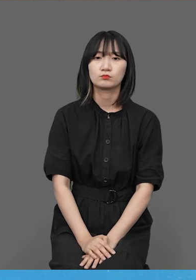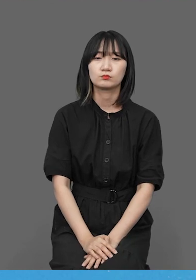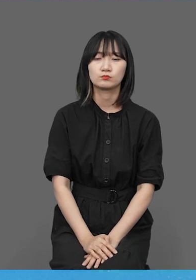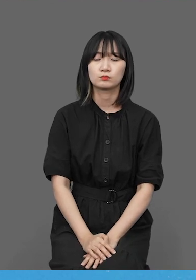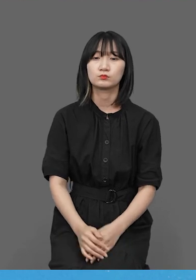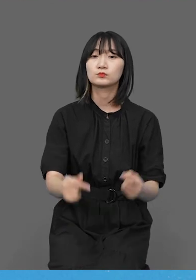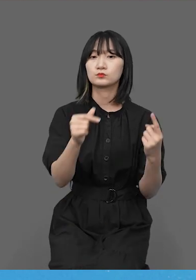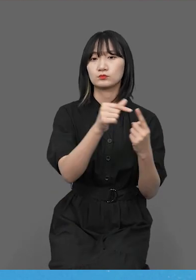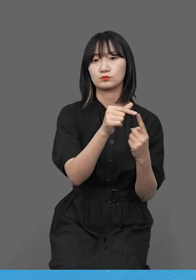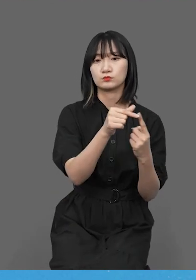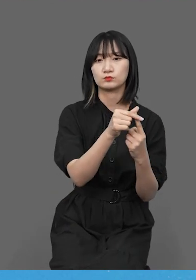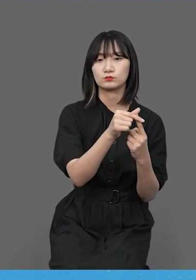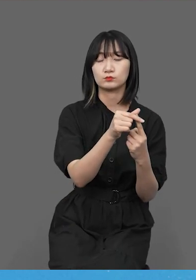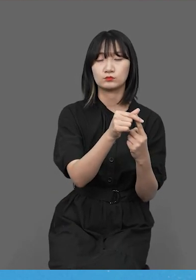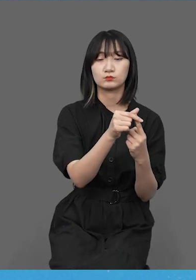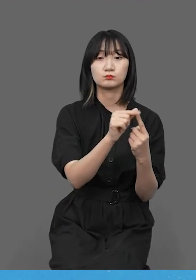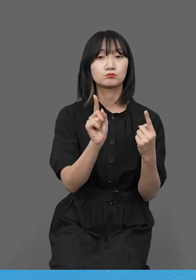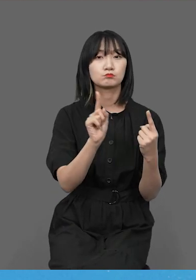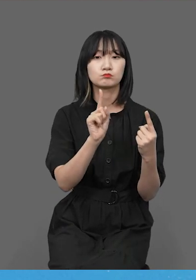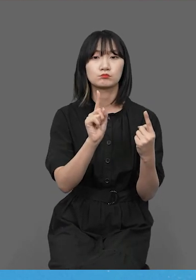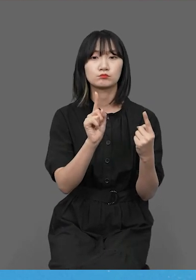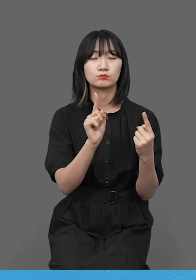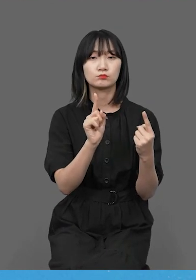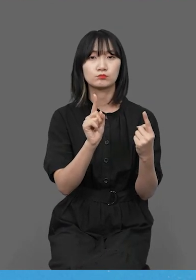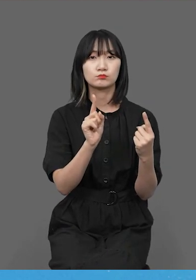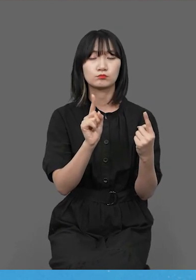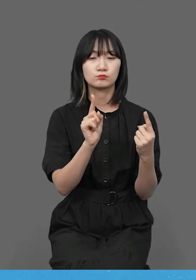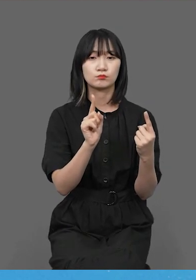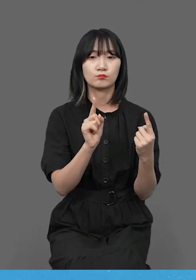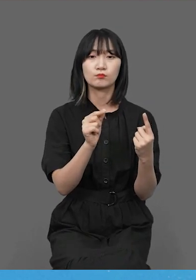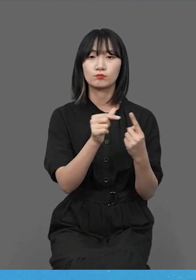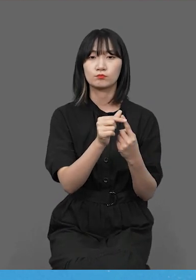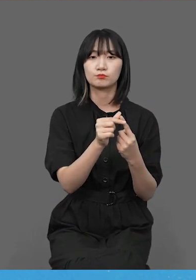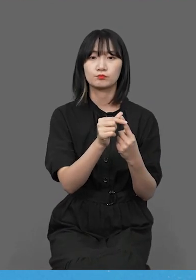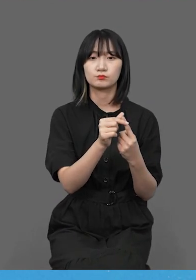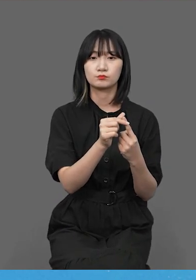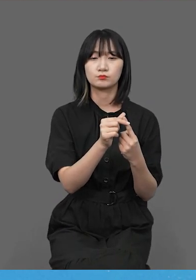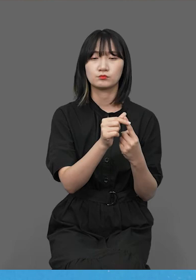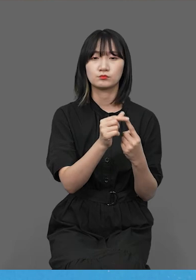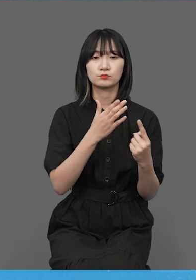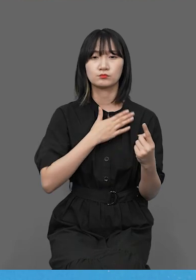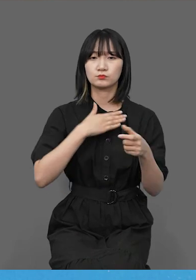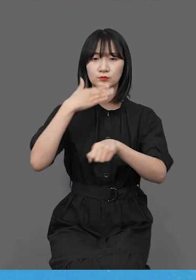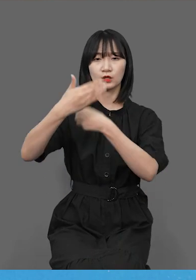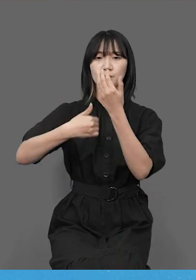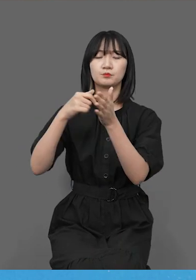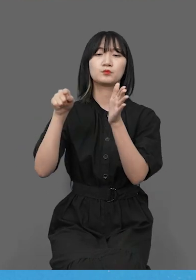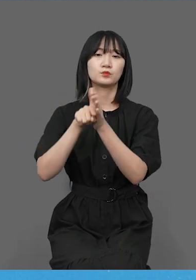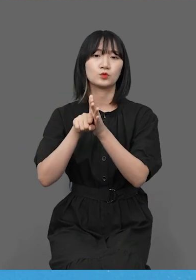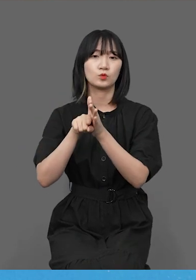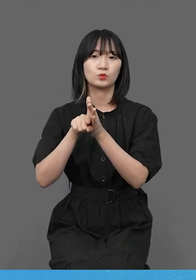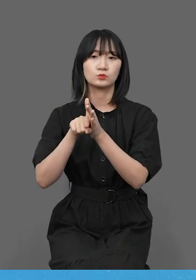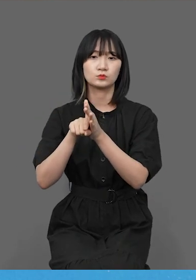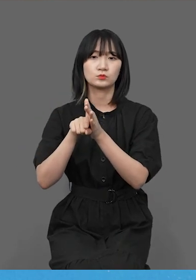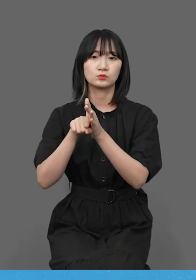맨 앞에 프란시스 콜린스는 어땠습니까? 프란시스 콜린스는 나는 하나님도 믿고